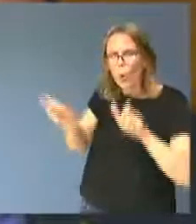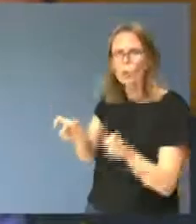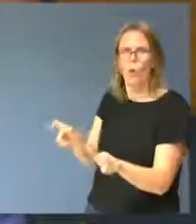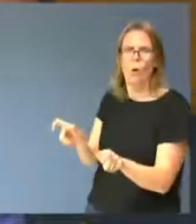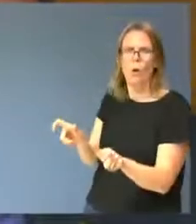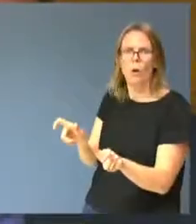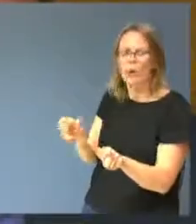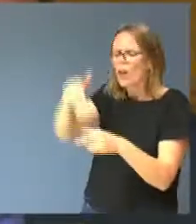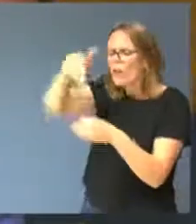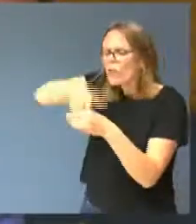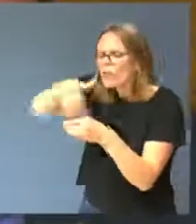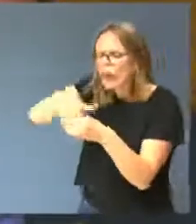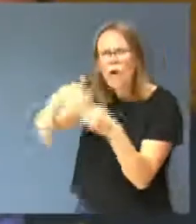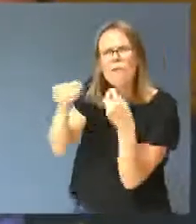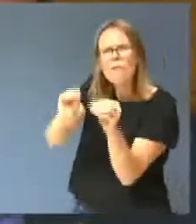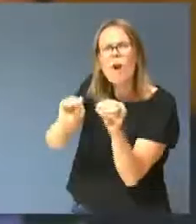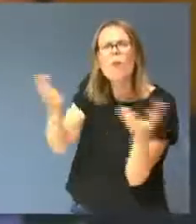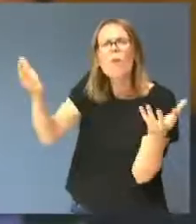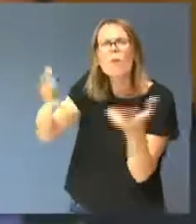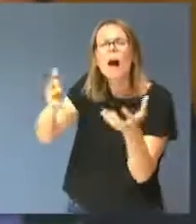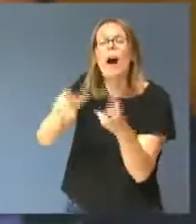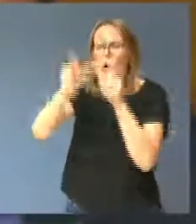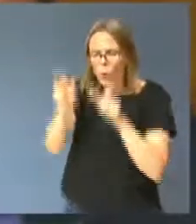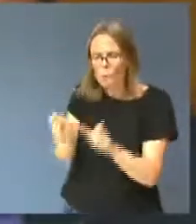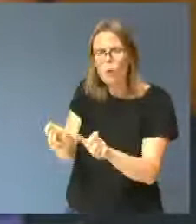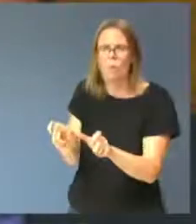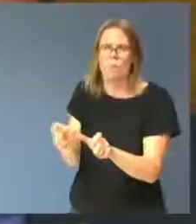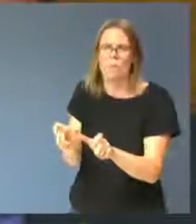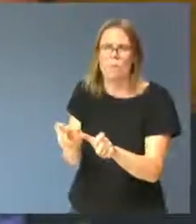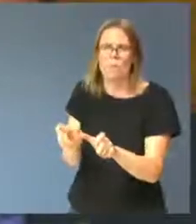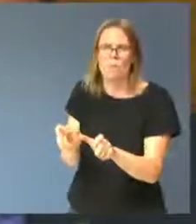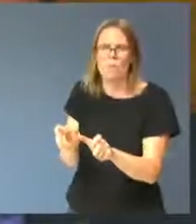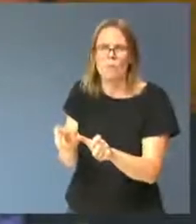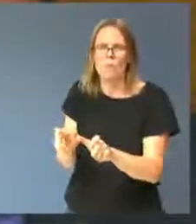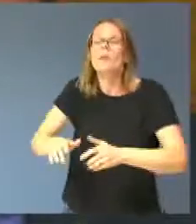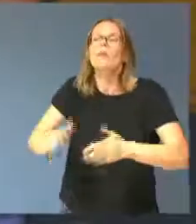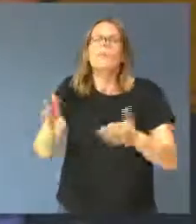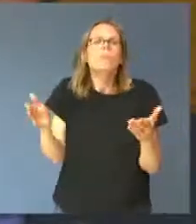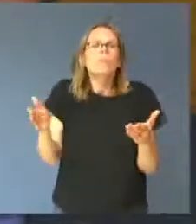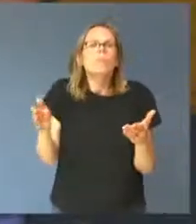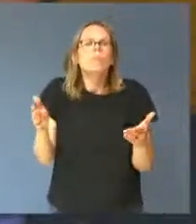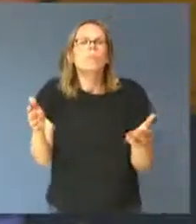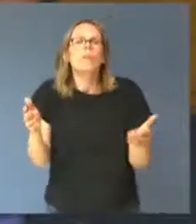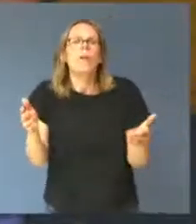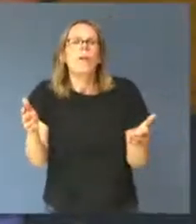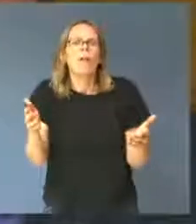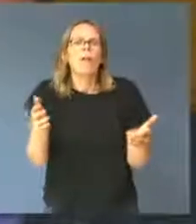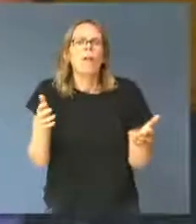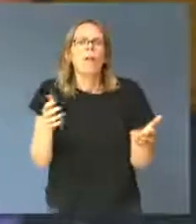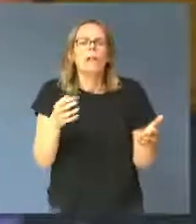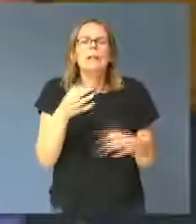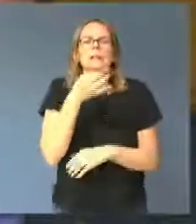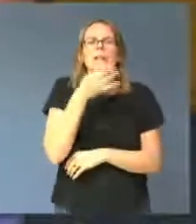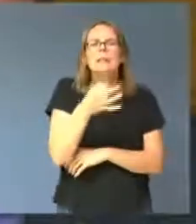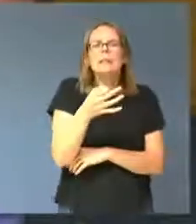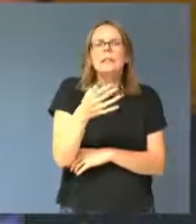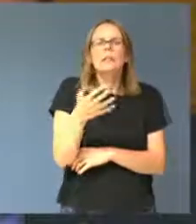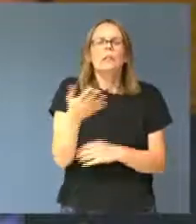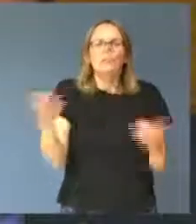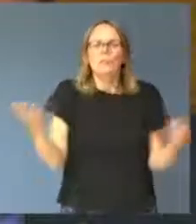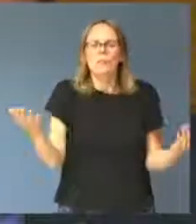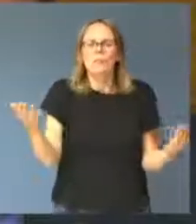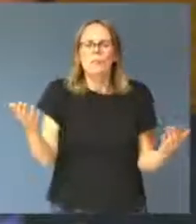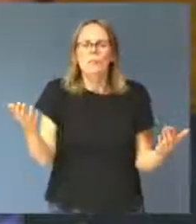j'ai dit à Gérald Darmanin dans mon bureau, parce que, bien sûr, il m'a opposé le fait que moi-même, j'avais pris des positions lorsque